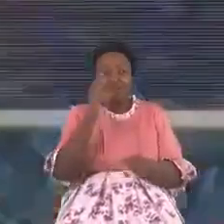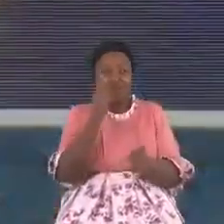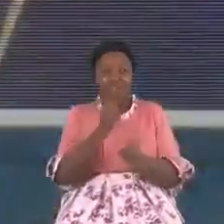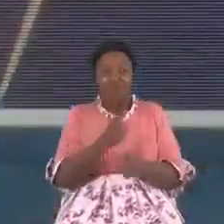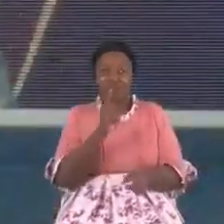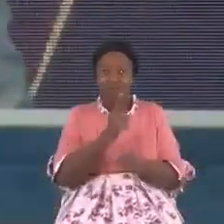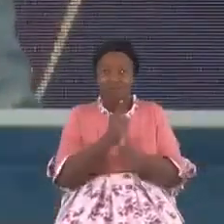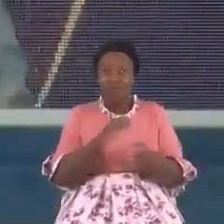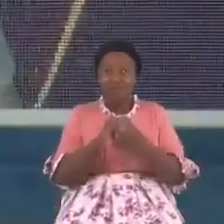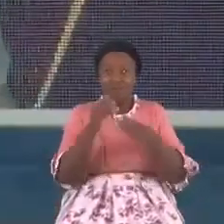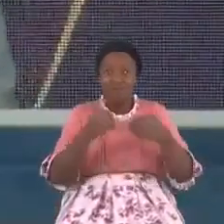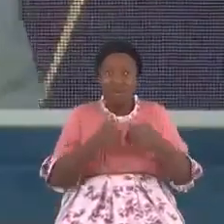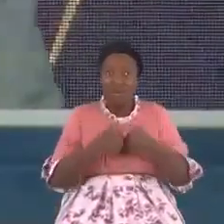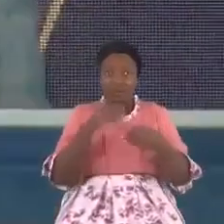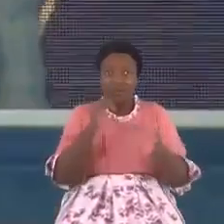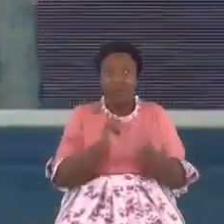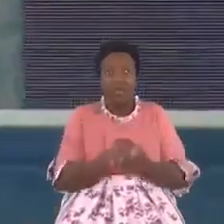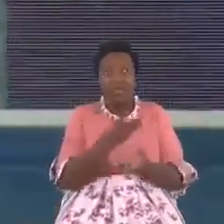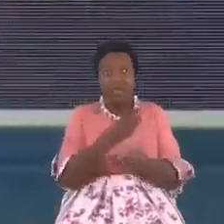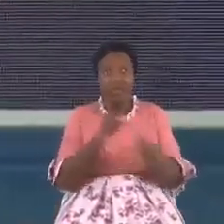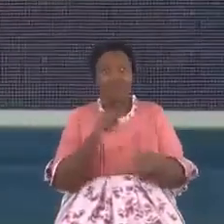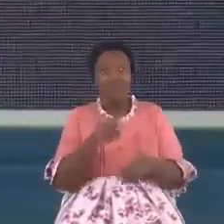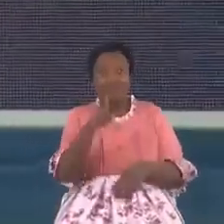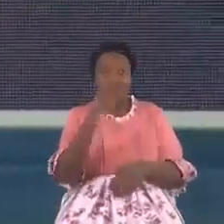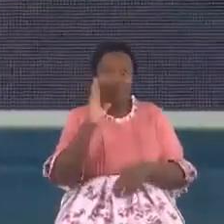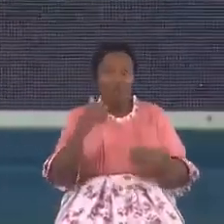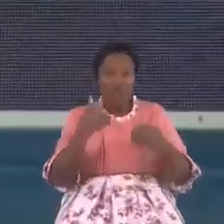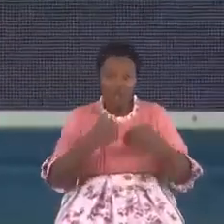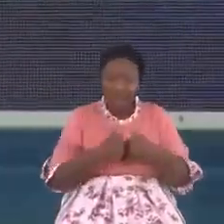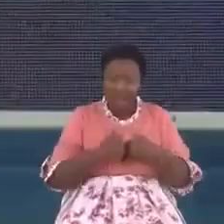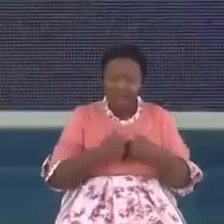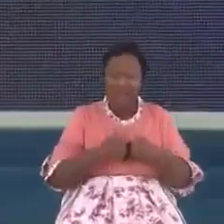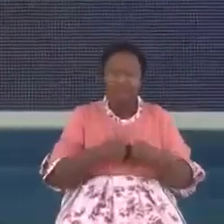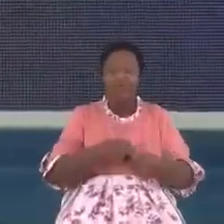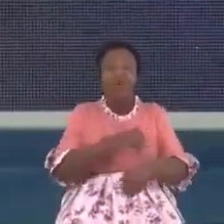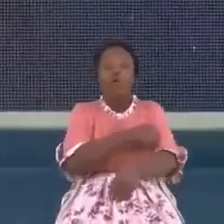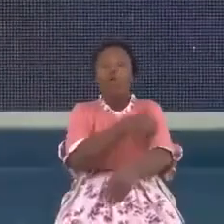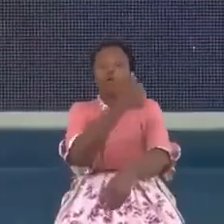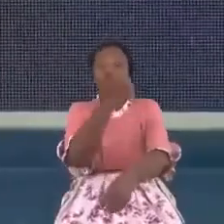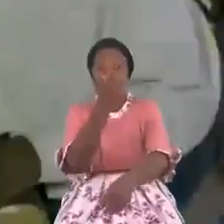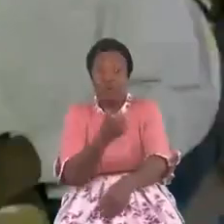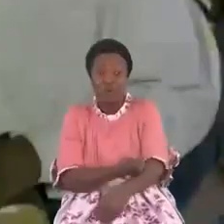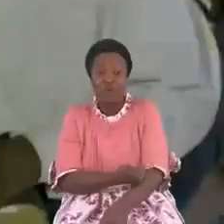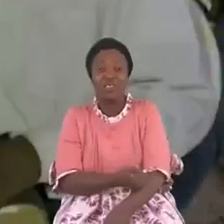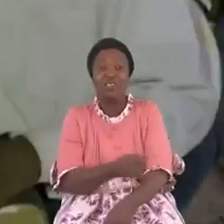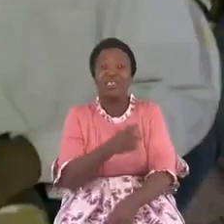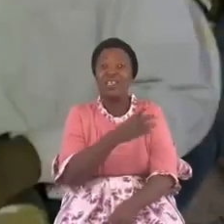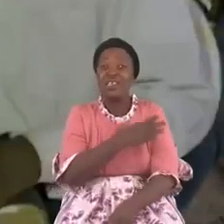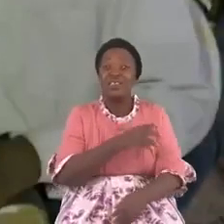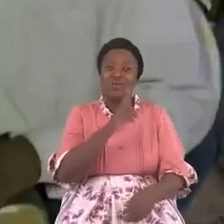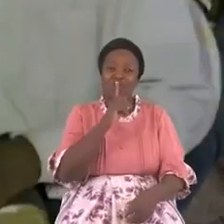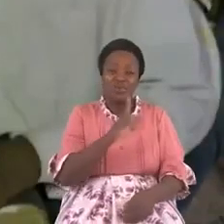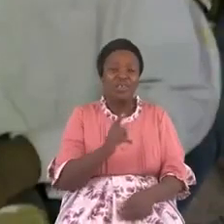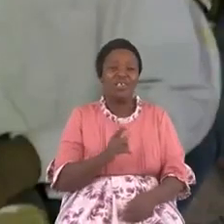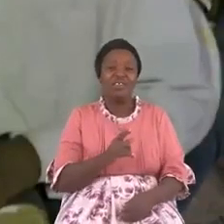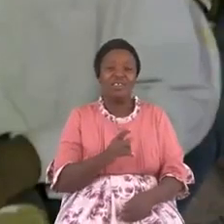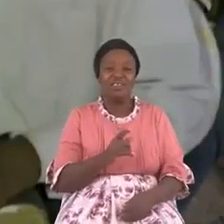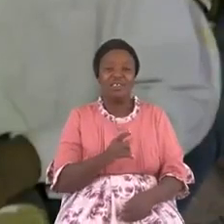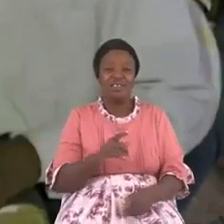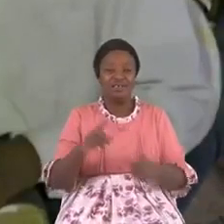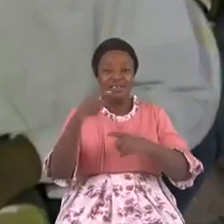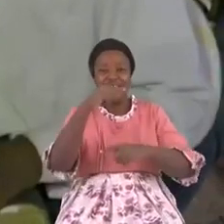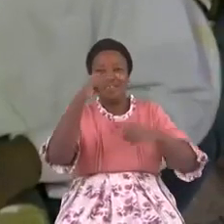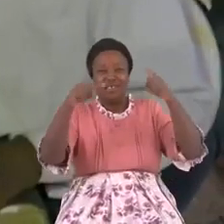Ọ bụ naanị na ị ga-enwe nnapụta, ị ga-enwe ịchị isi n'ezie. Enwere m nnapụta.